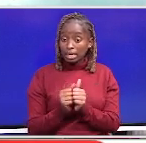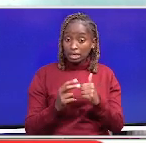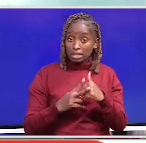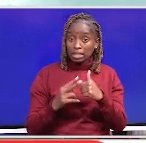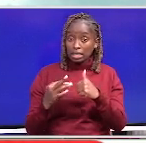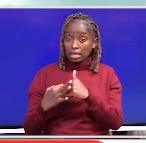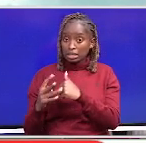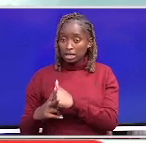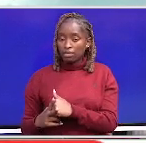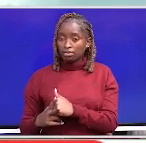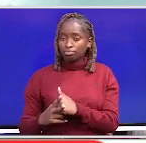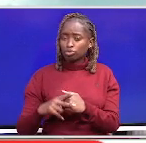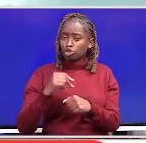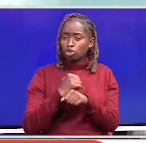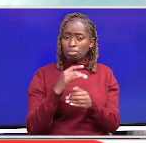1997 kaja utawala